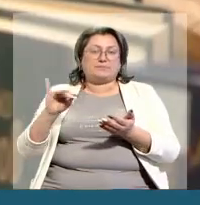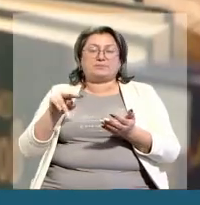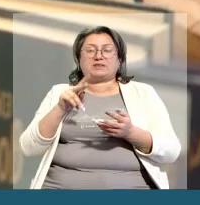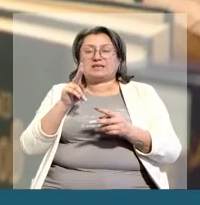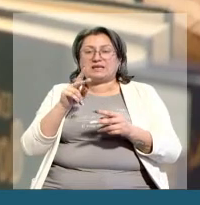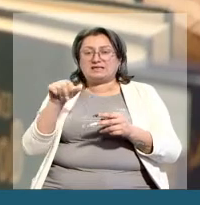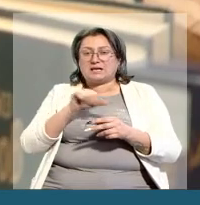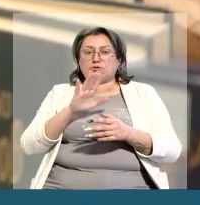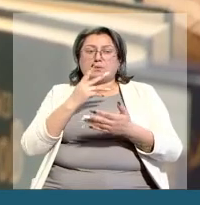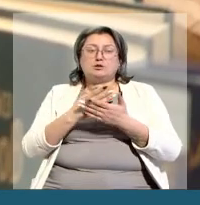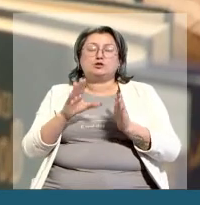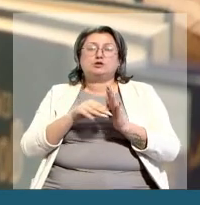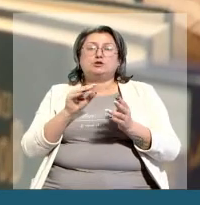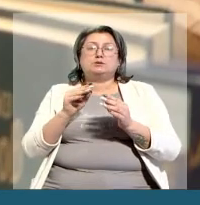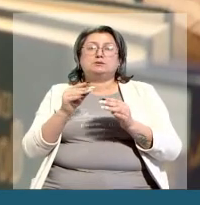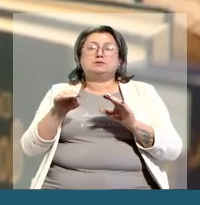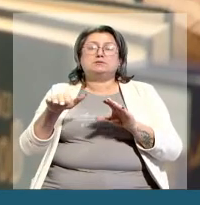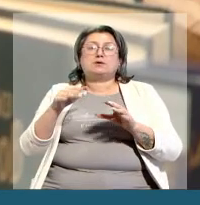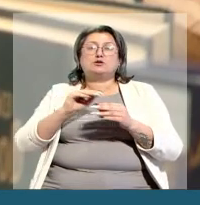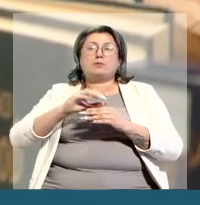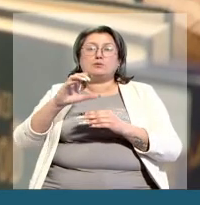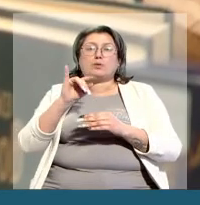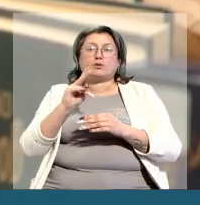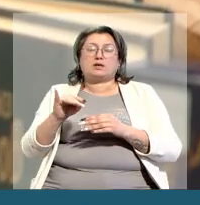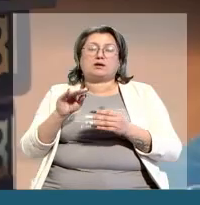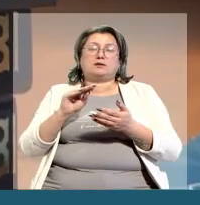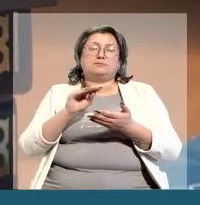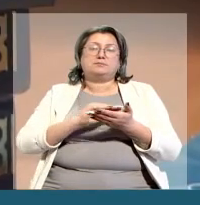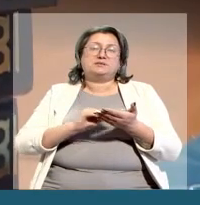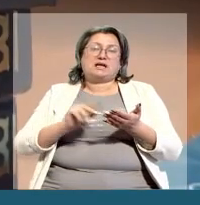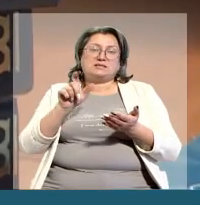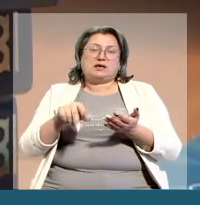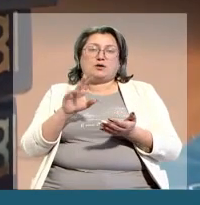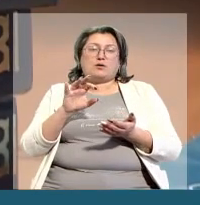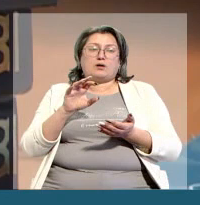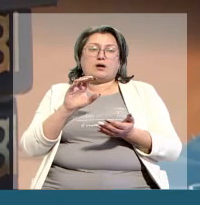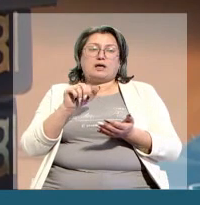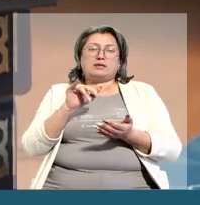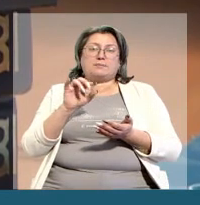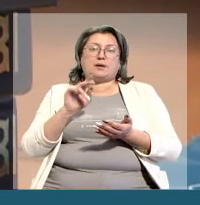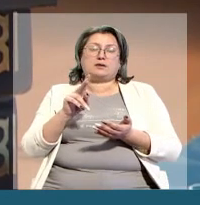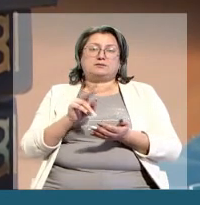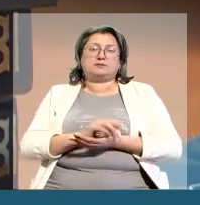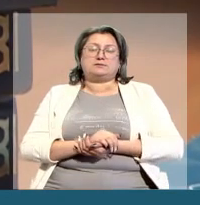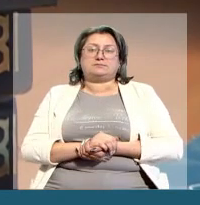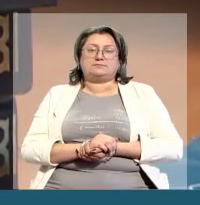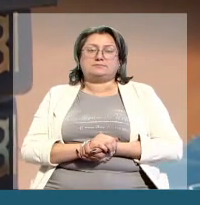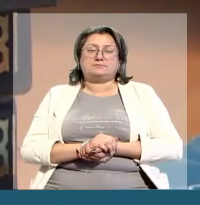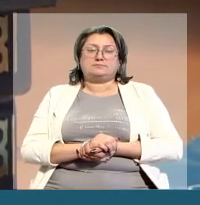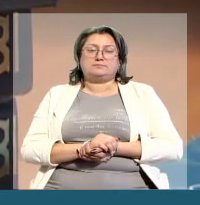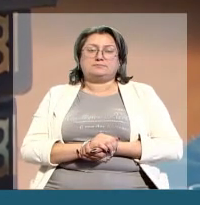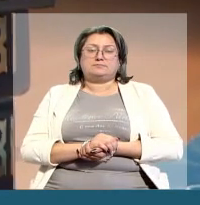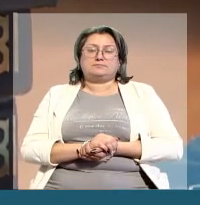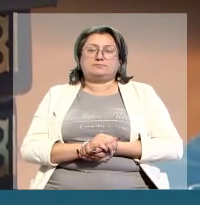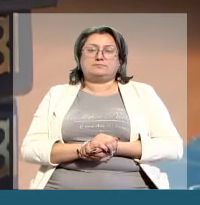Айдарбек Көшекұлы жайында жазылған «Еңбегі ел жадында» атты естеліктер жинағының тұсаукесерімен қорытындыланбақ. Айдан Аманатқызы, Руслан